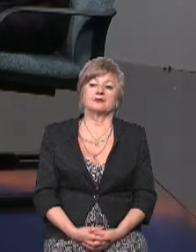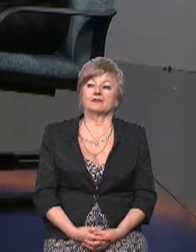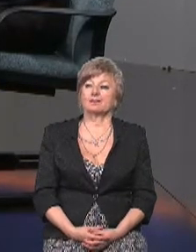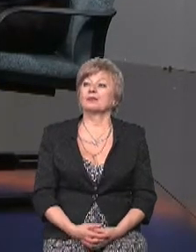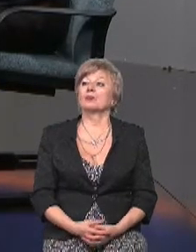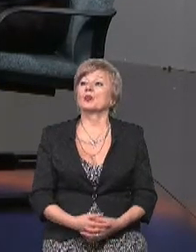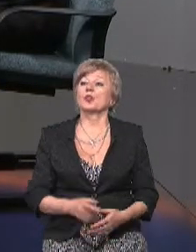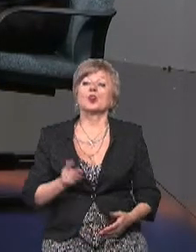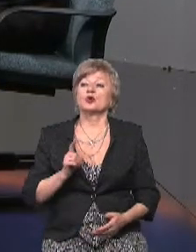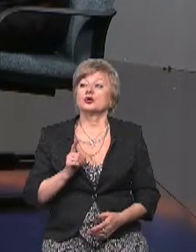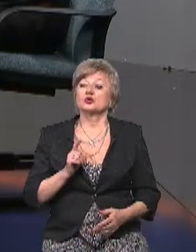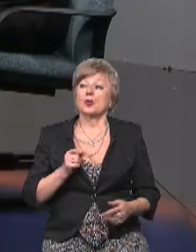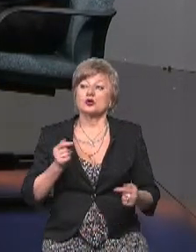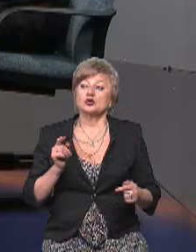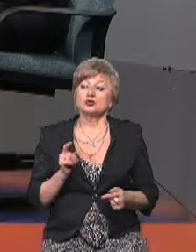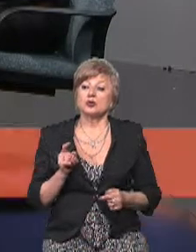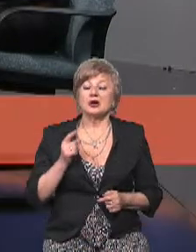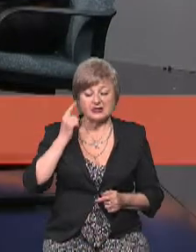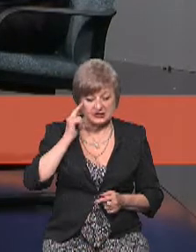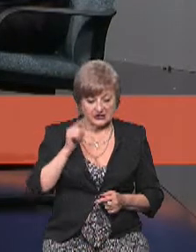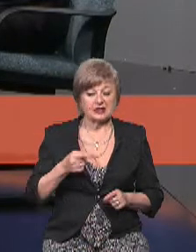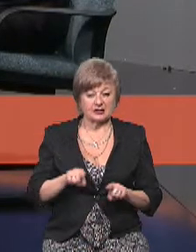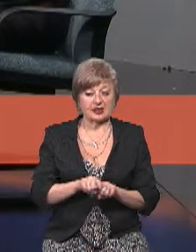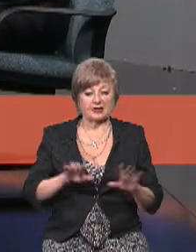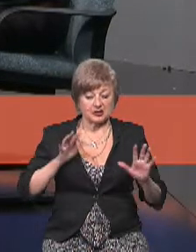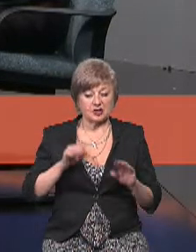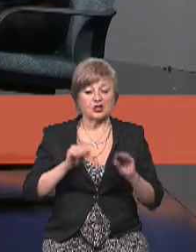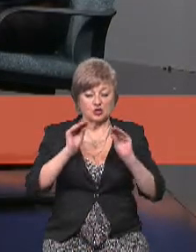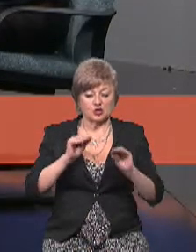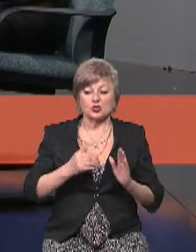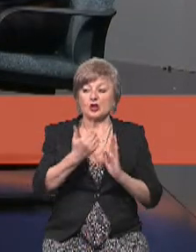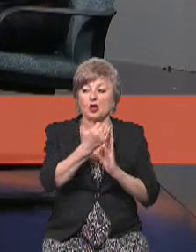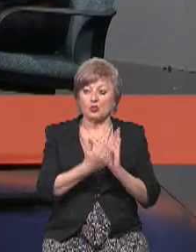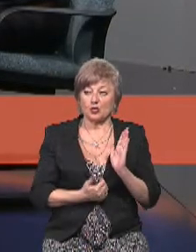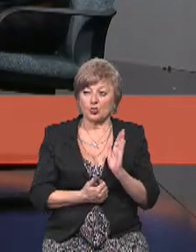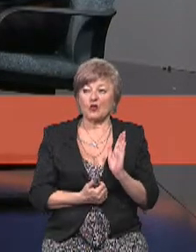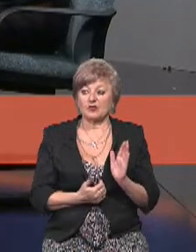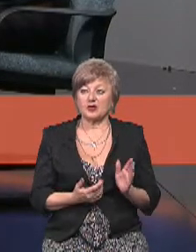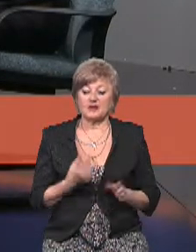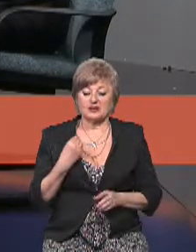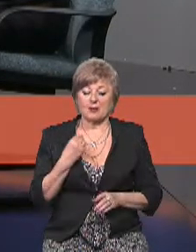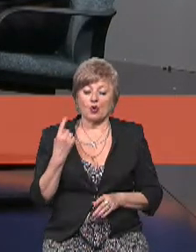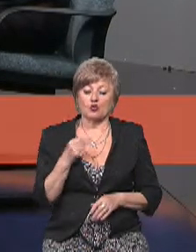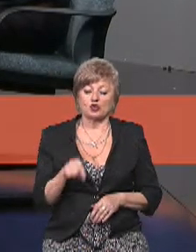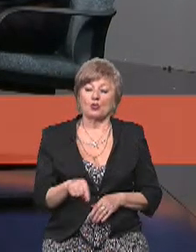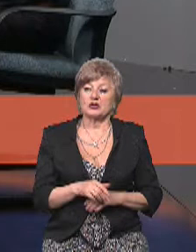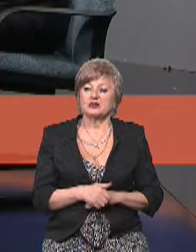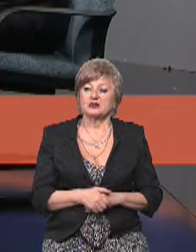Пане Борис, пане Олександр, чи відомі вам випадки складання протоколів правоохоронними органами у Запорізькій області?